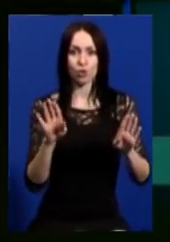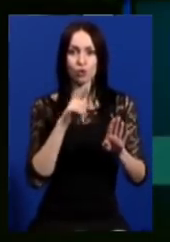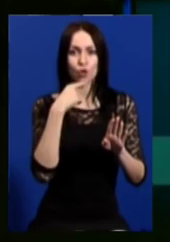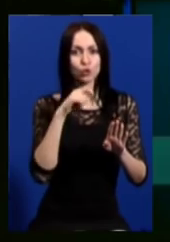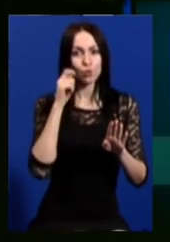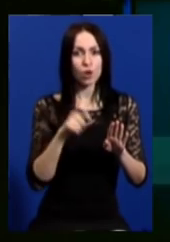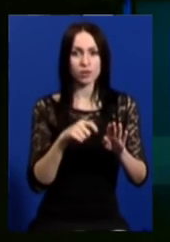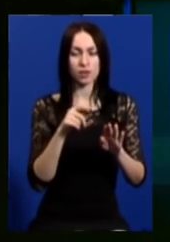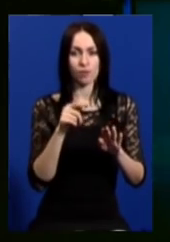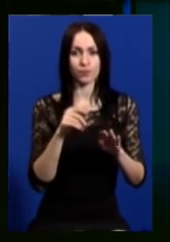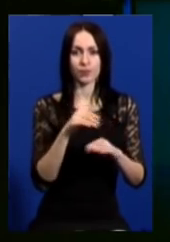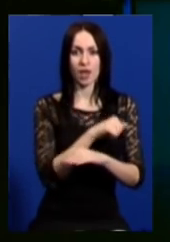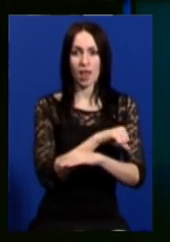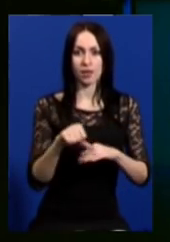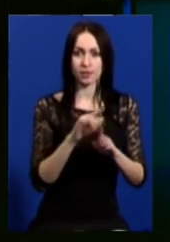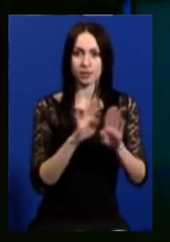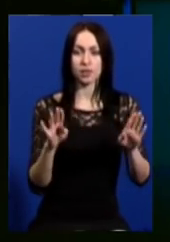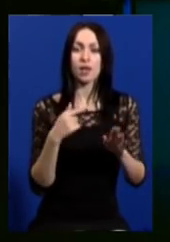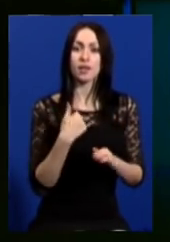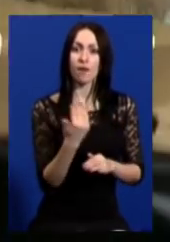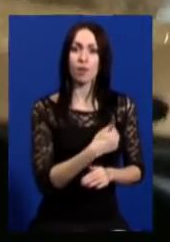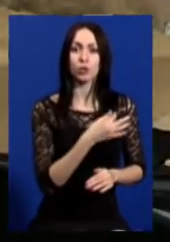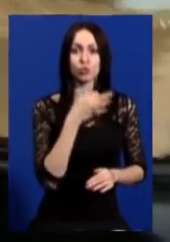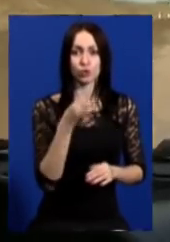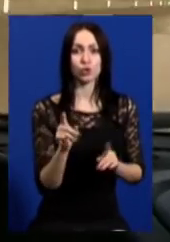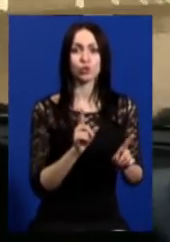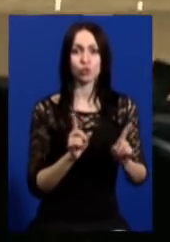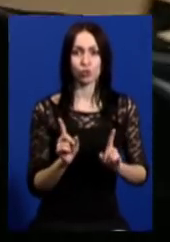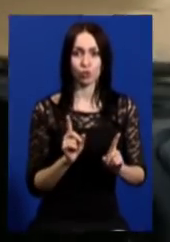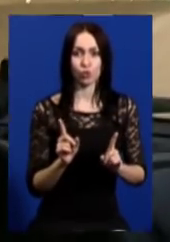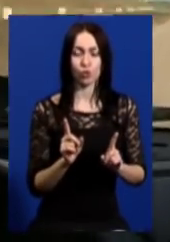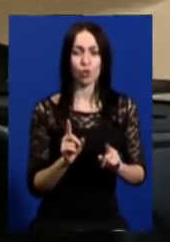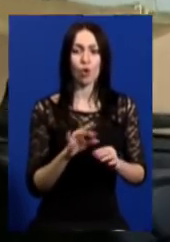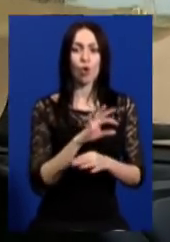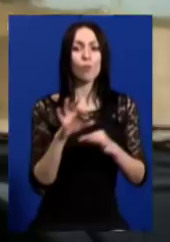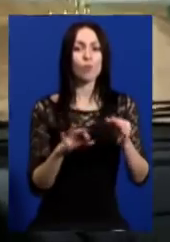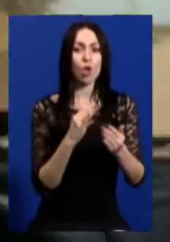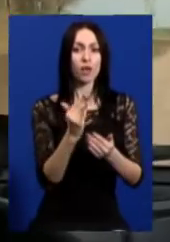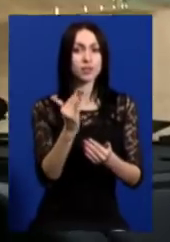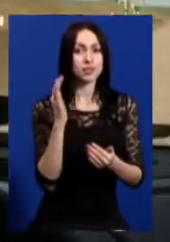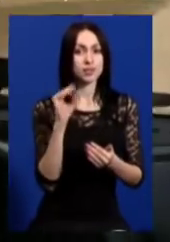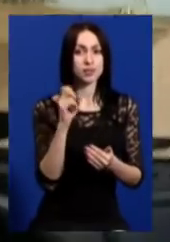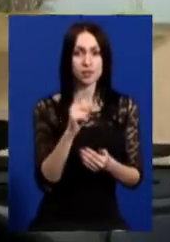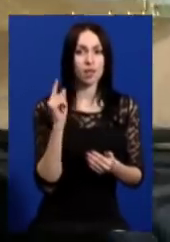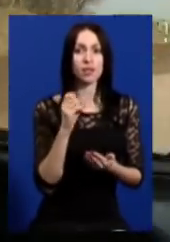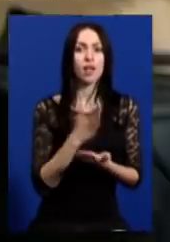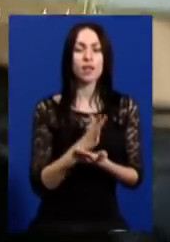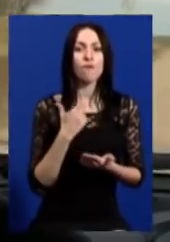кордону? Я вам хочу сказати, що проєкт «Стіна» не являє собою